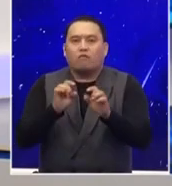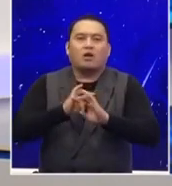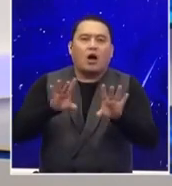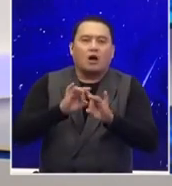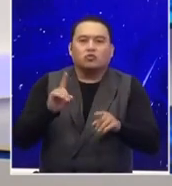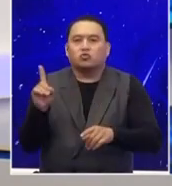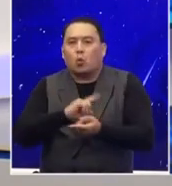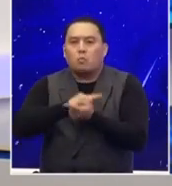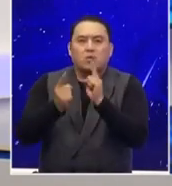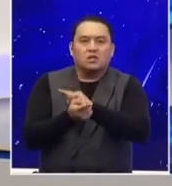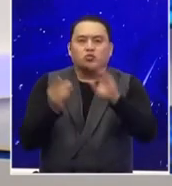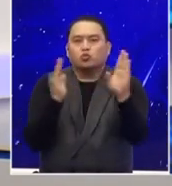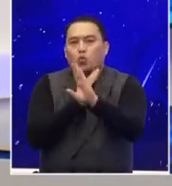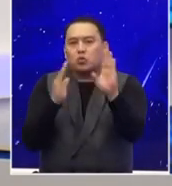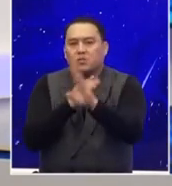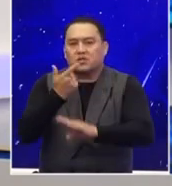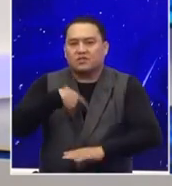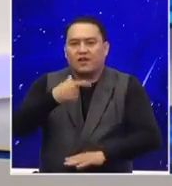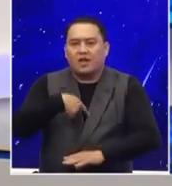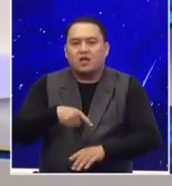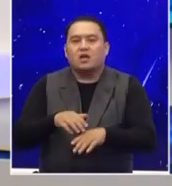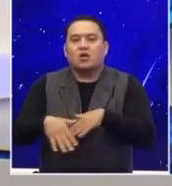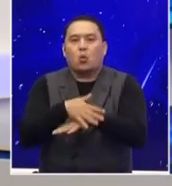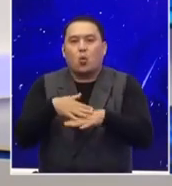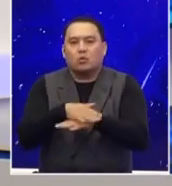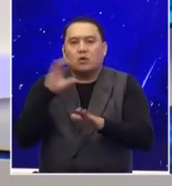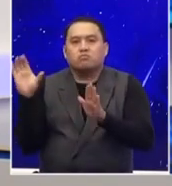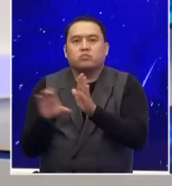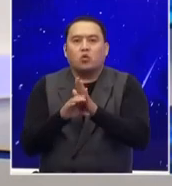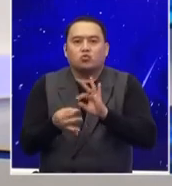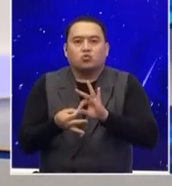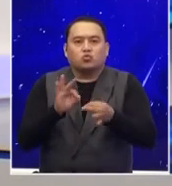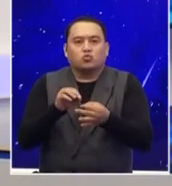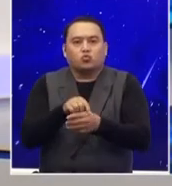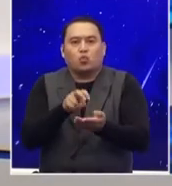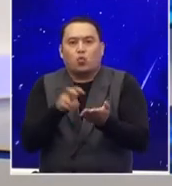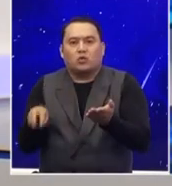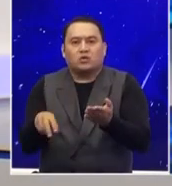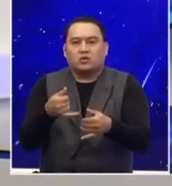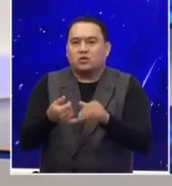что она меняет в судьбе своих адептов и, главное, почему из нее так трудно вырваться.